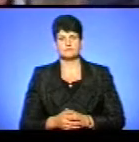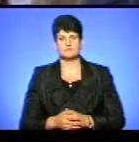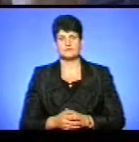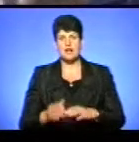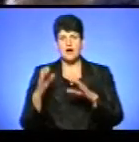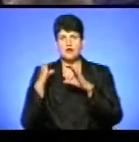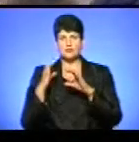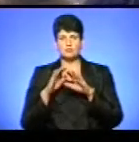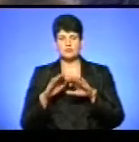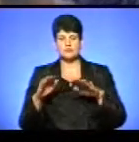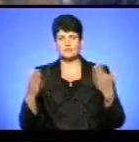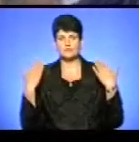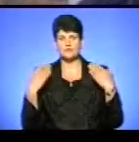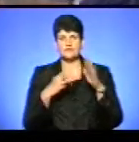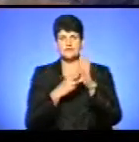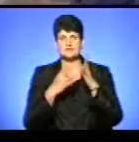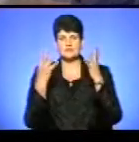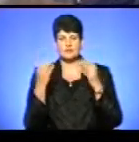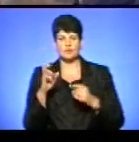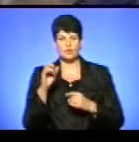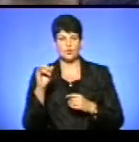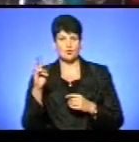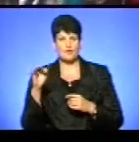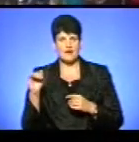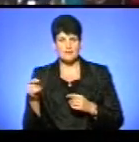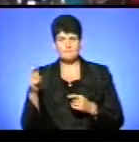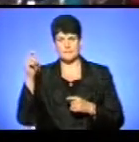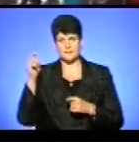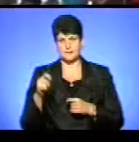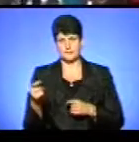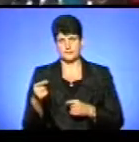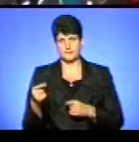Автобус з дітьми, що відпочивали 8 днів у Буковелі, прибув до Тернополя.